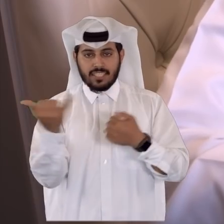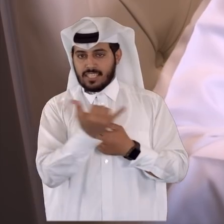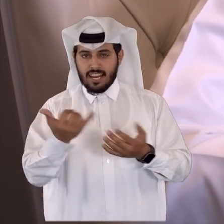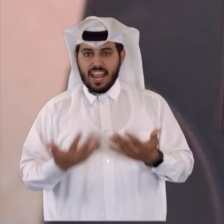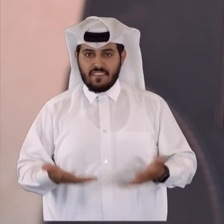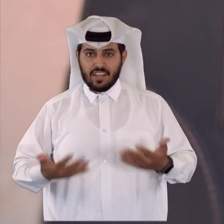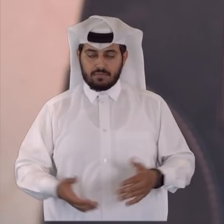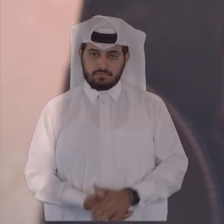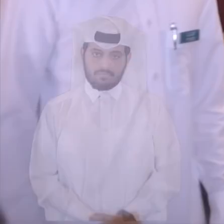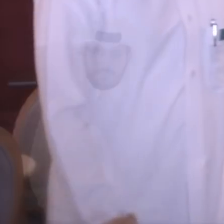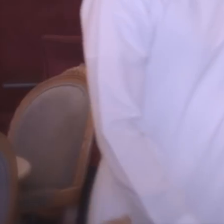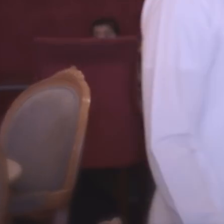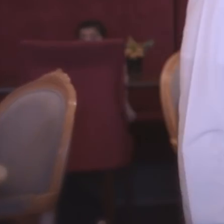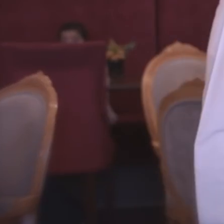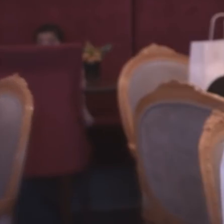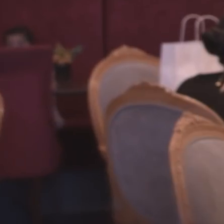لهم.